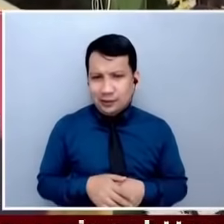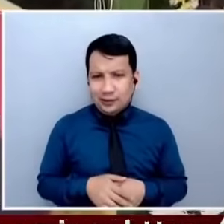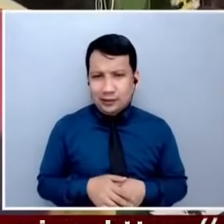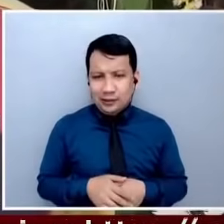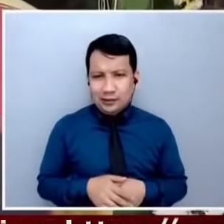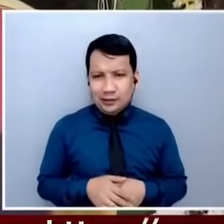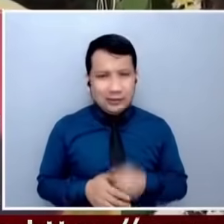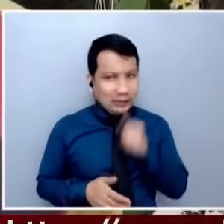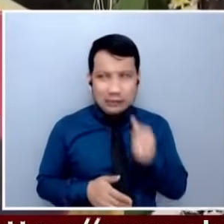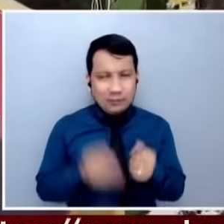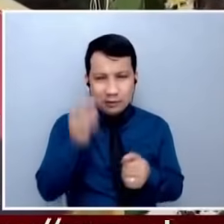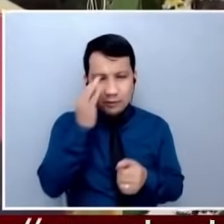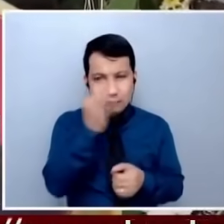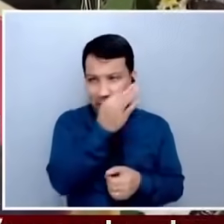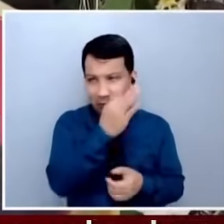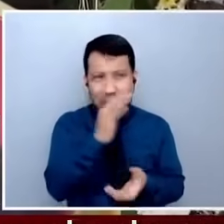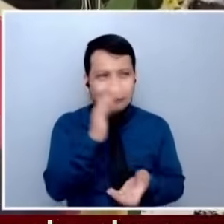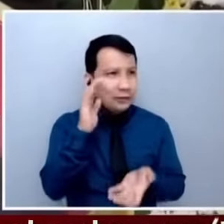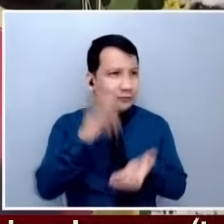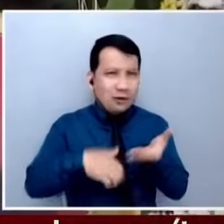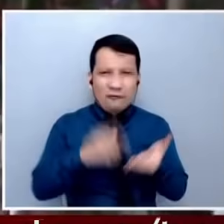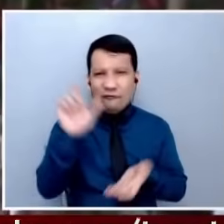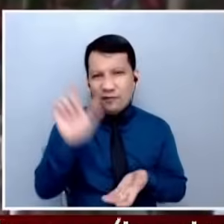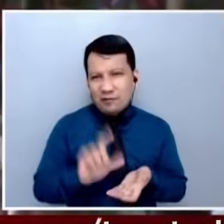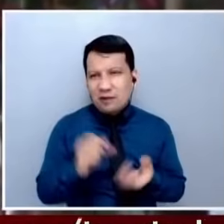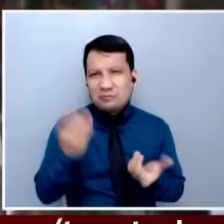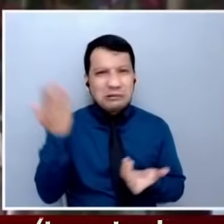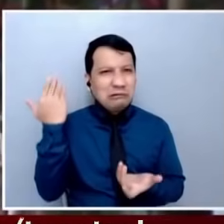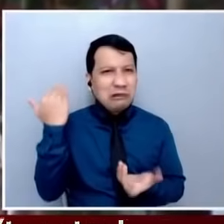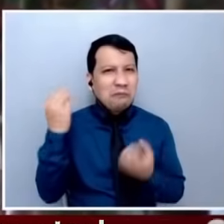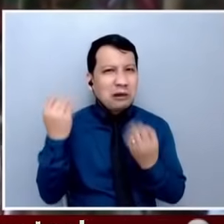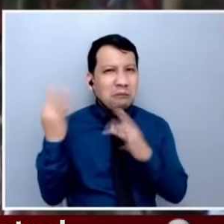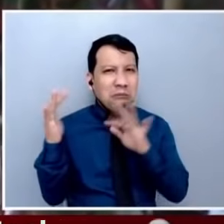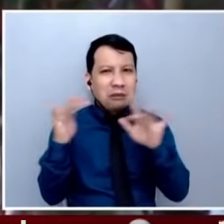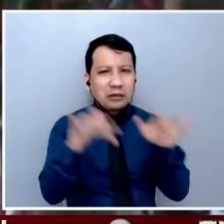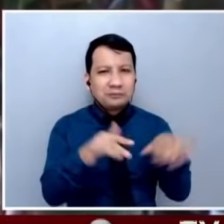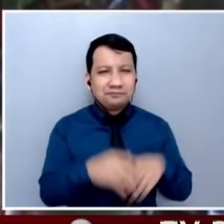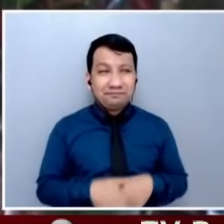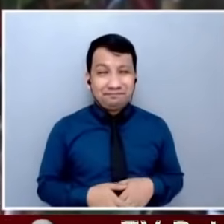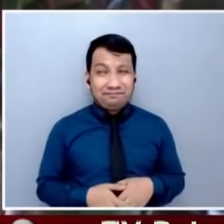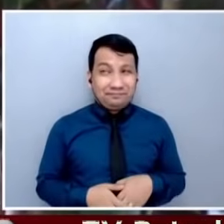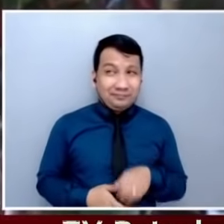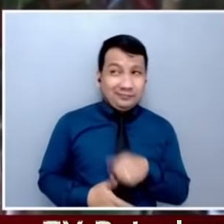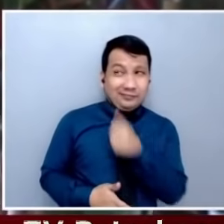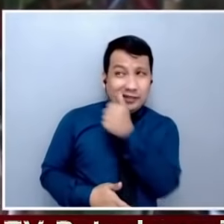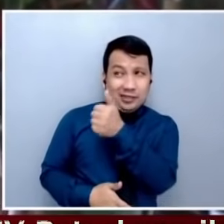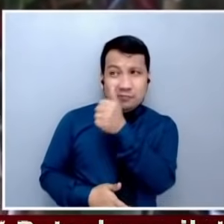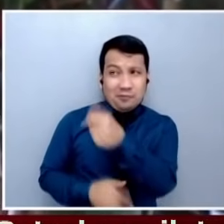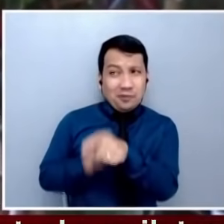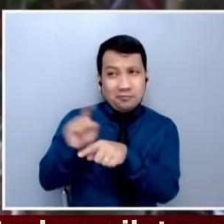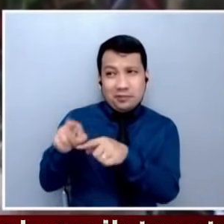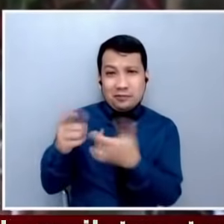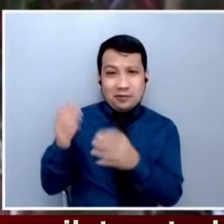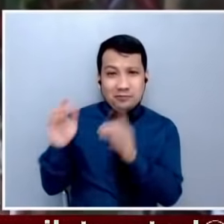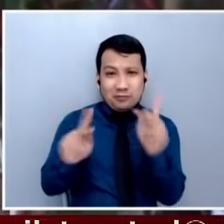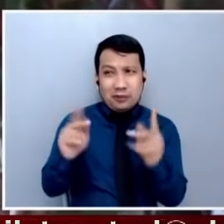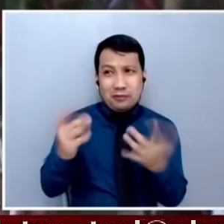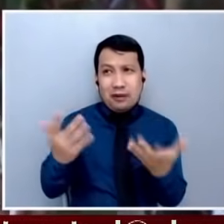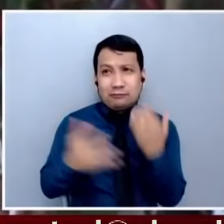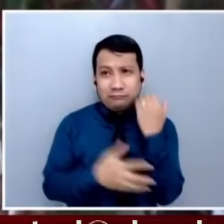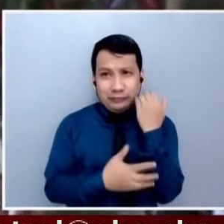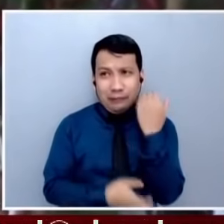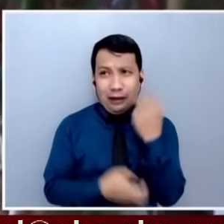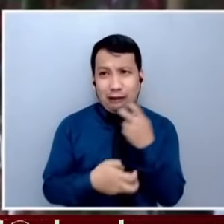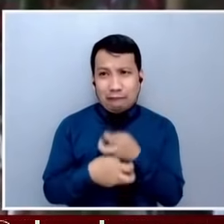Matumal na. Hindi kagaya natin na ano, maraming tao. Hindi rin natin masisisi yung mga tao kasi taghirap ngayon. Kaya kailangan po rin